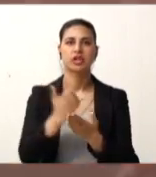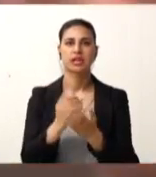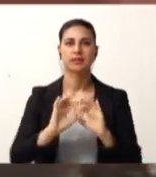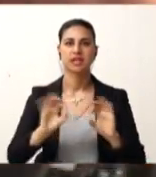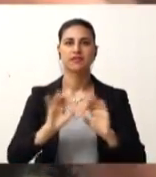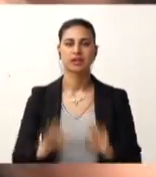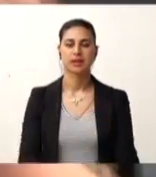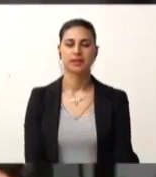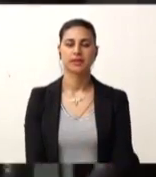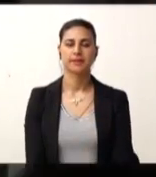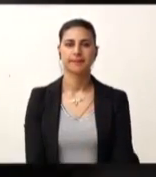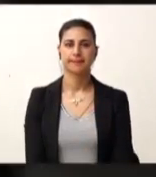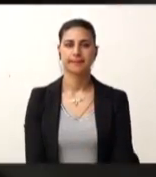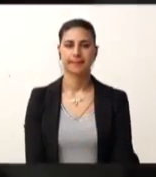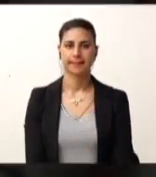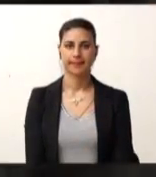აქვეყნებენ.